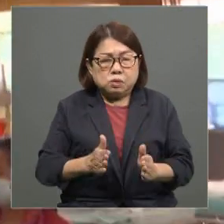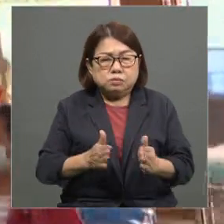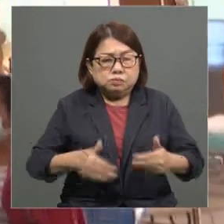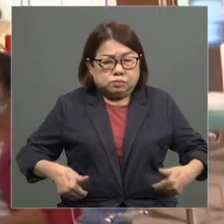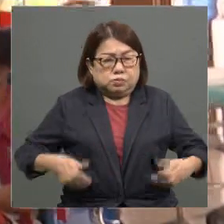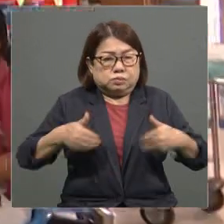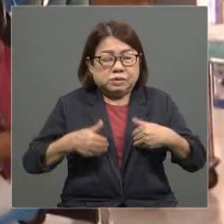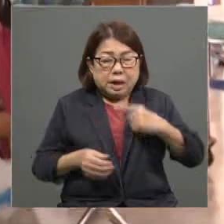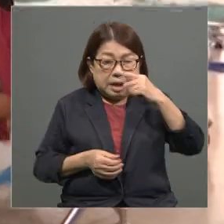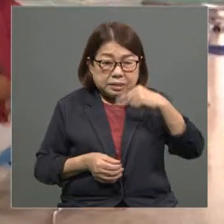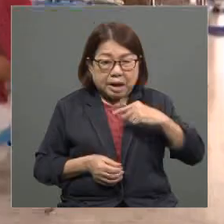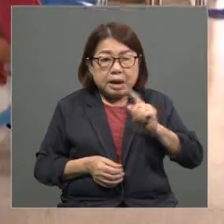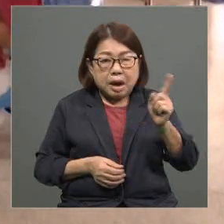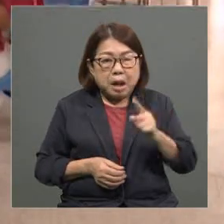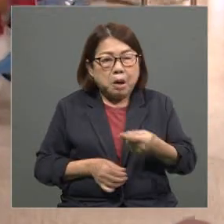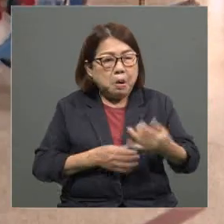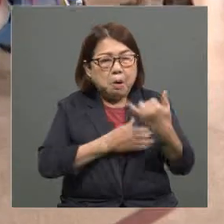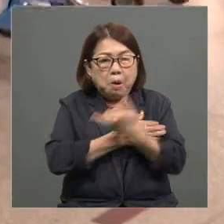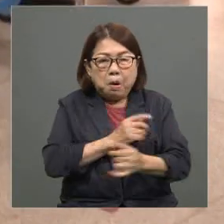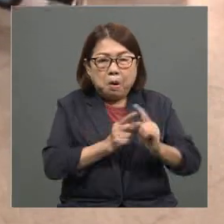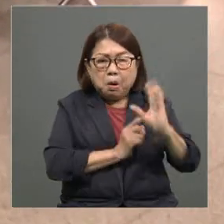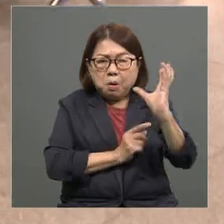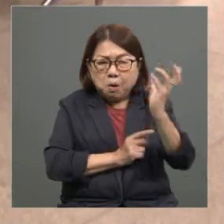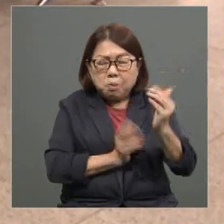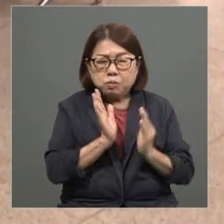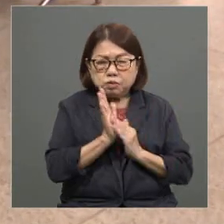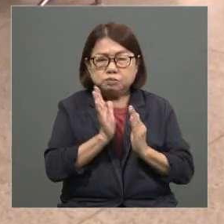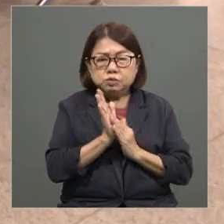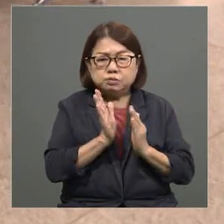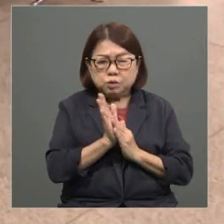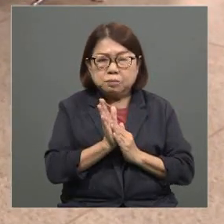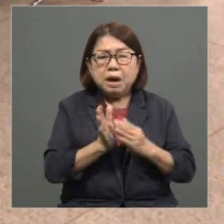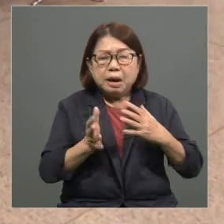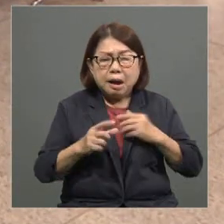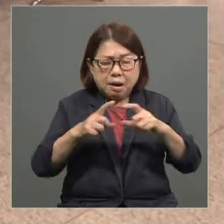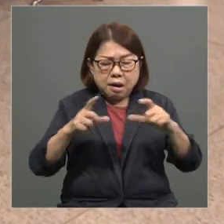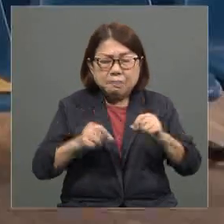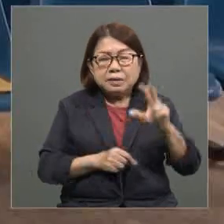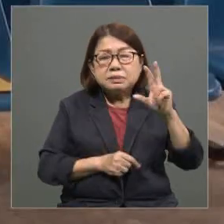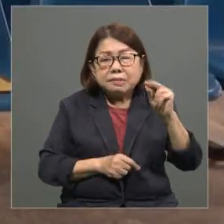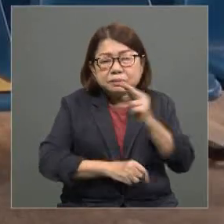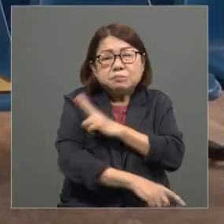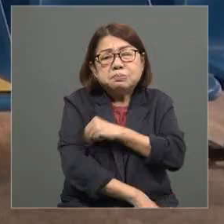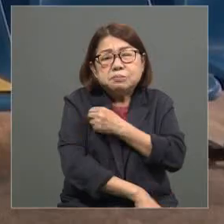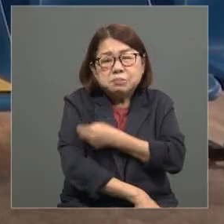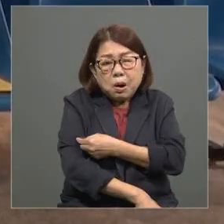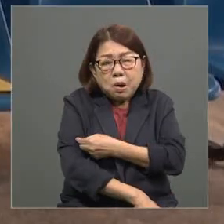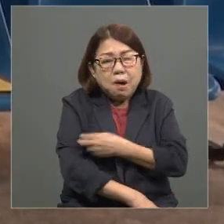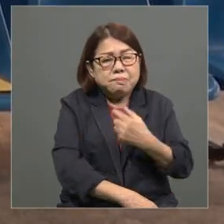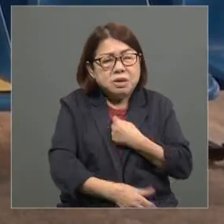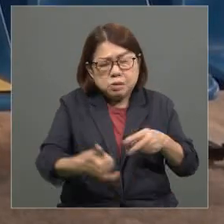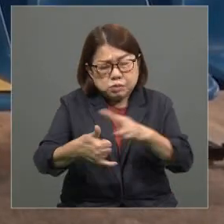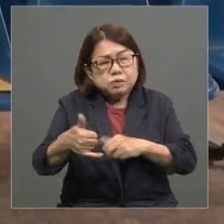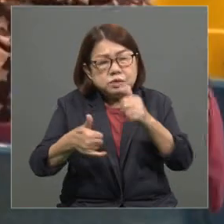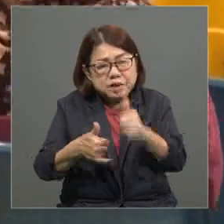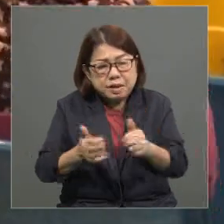ไทยเนี่ยเป็นประเทศที่ได้รับคำชื่นชมจากประชาคมโลกเกี่ยวกับหลักประกันสุขภาพทั่วหน้ามีศักยภาพในการรักษาพยาบาลการพัฒ